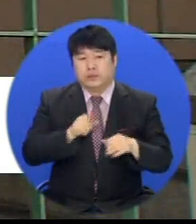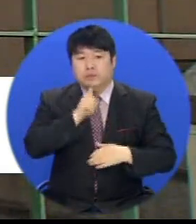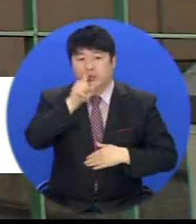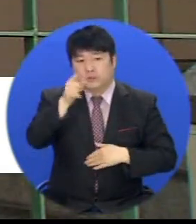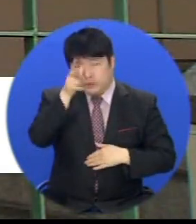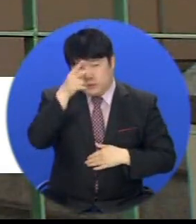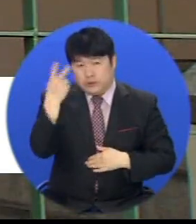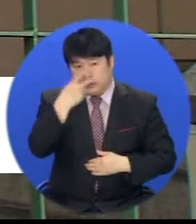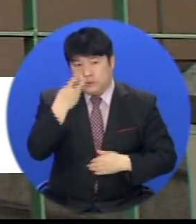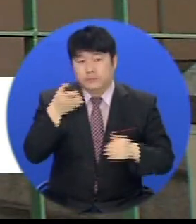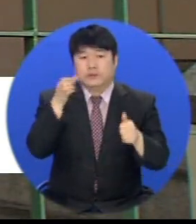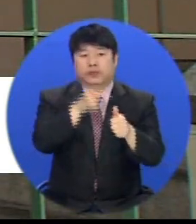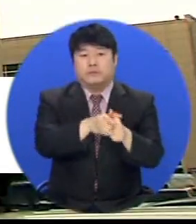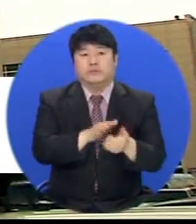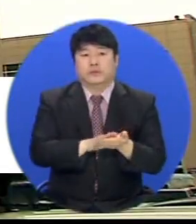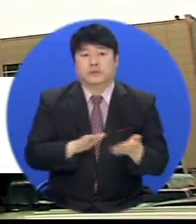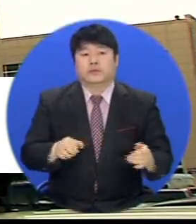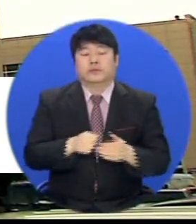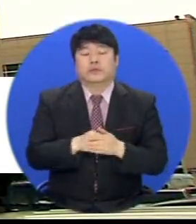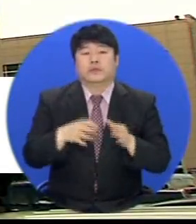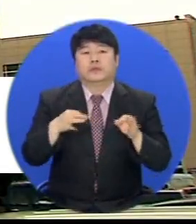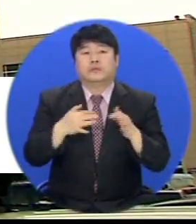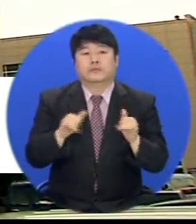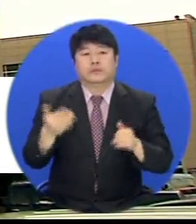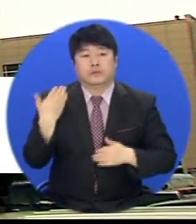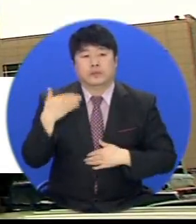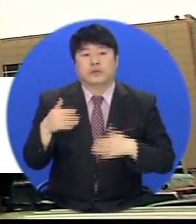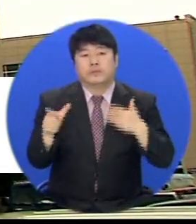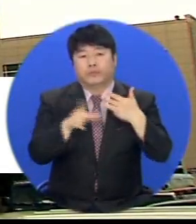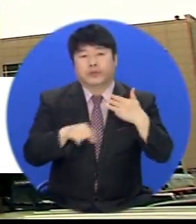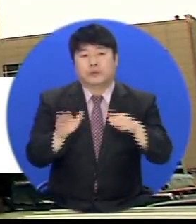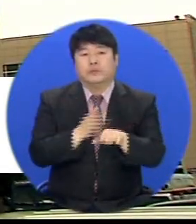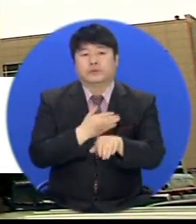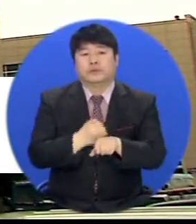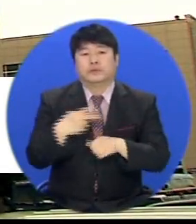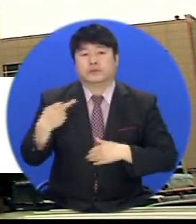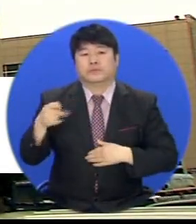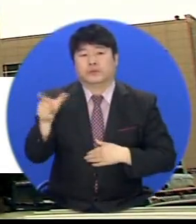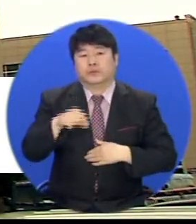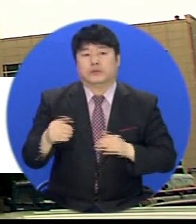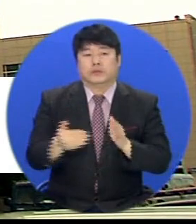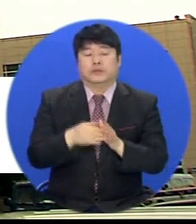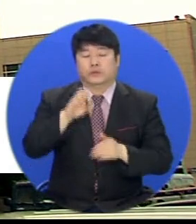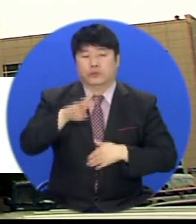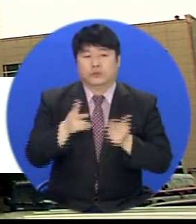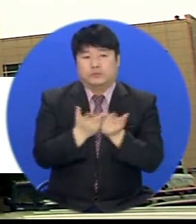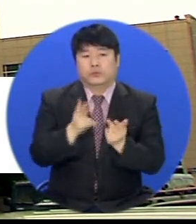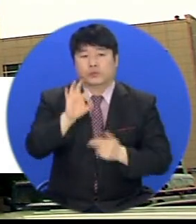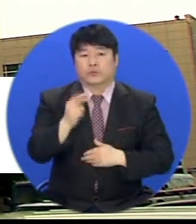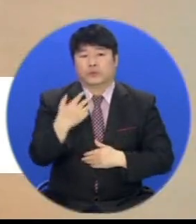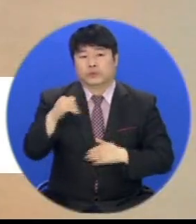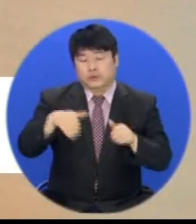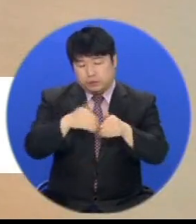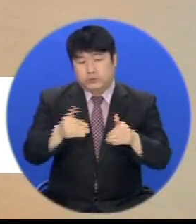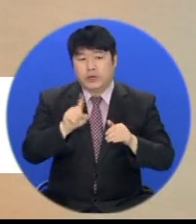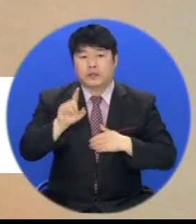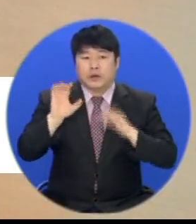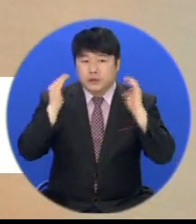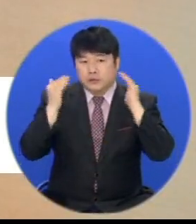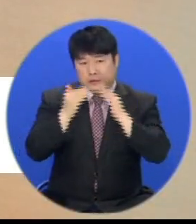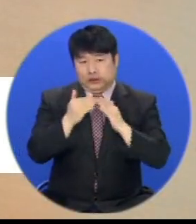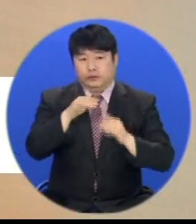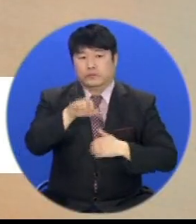의견으로 검찰에 넘겼습니다. 김 씨는 지난해 8월부터 12월까지 광주 북구 오치동의 한